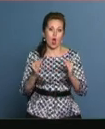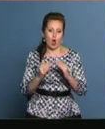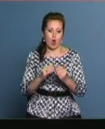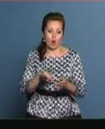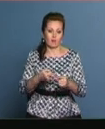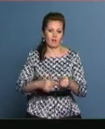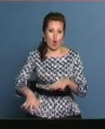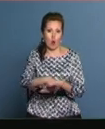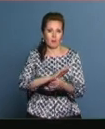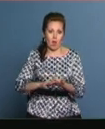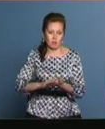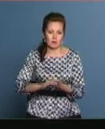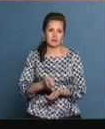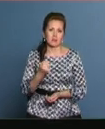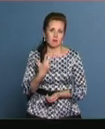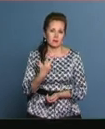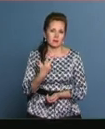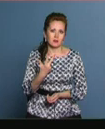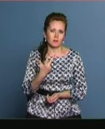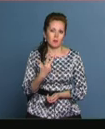стоимость объекта,